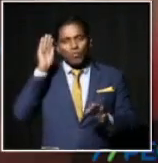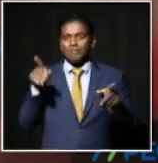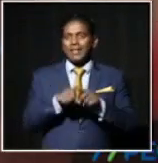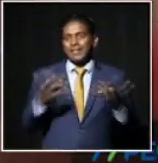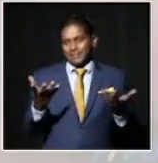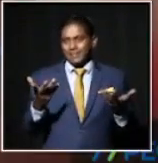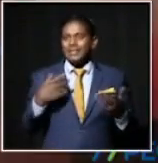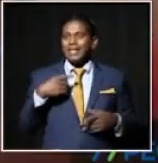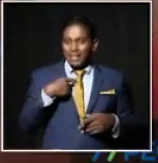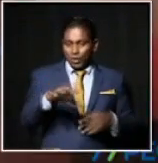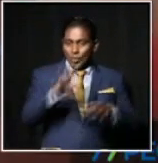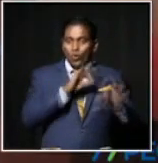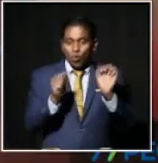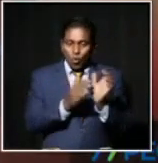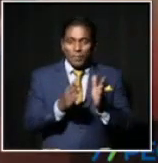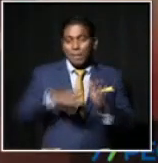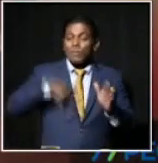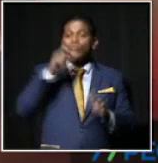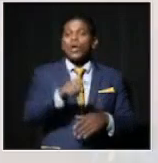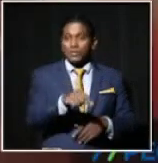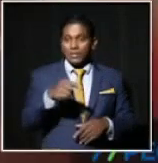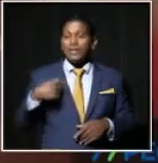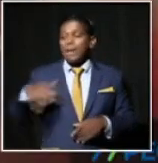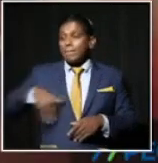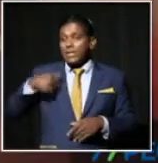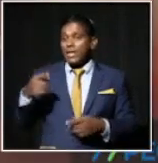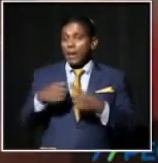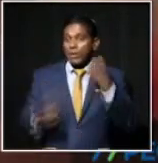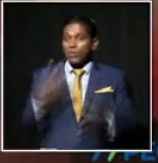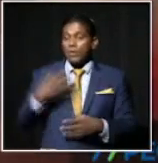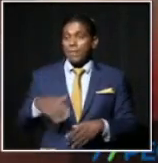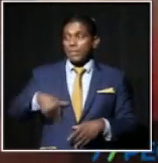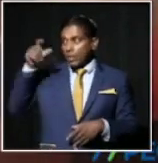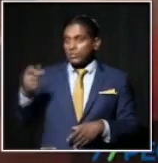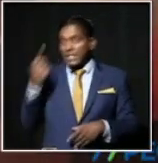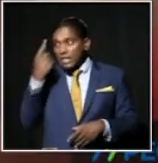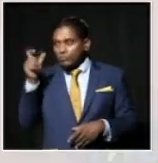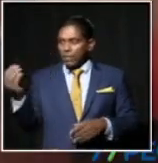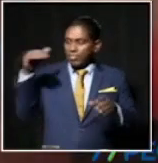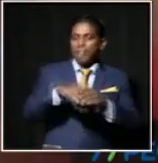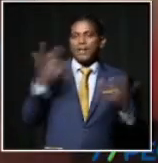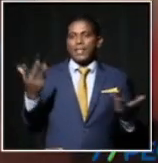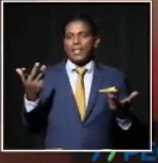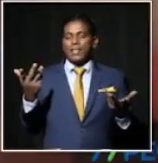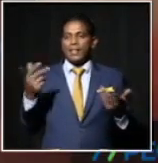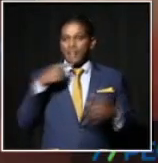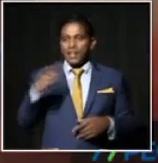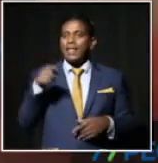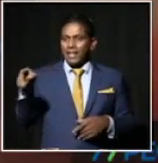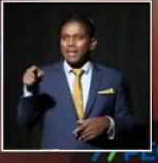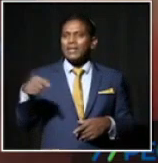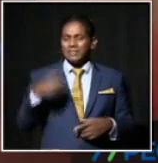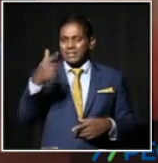කවුරු කරයි දන්නේ නැහැ. පාස්කු ප්‍රහාරයේ මහමලකාරයව දයි දන්නේ සභාපති හැටියට. ඒ මහා ලේකනම් මතින් බලයට පත්වෙච්ච